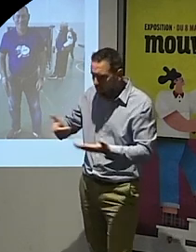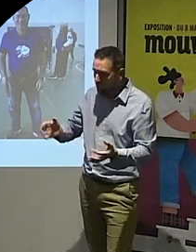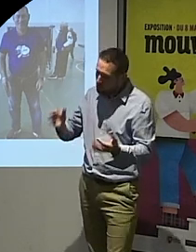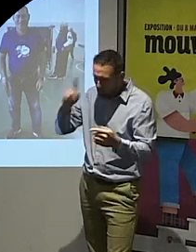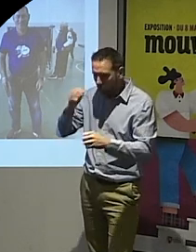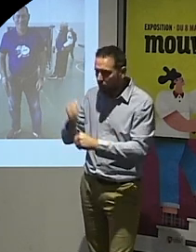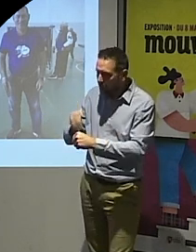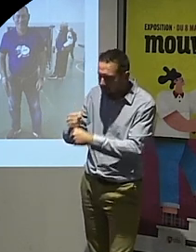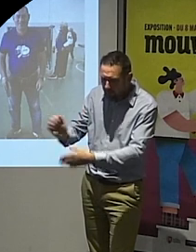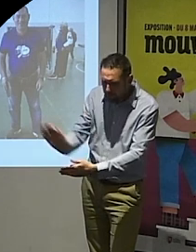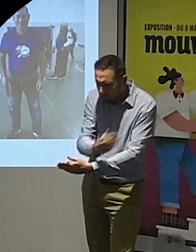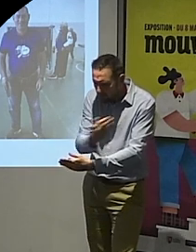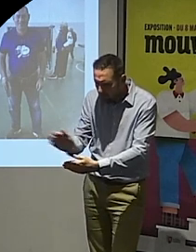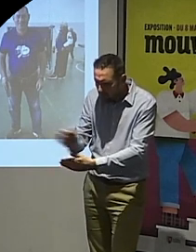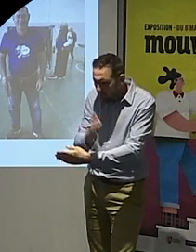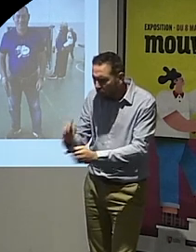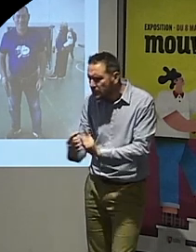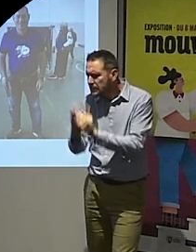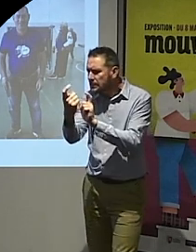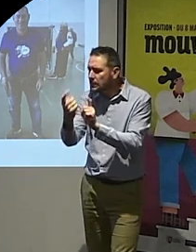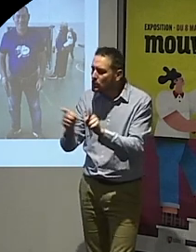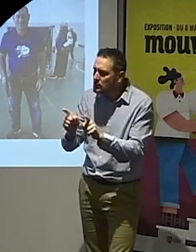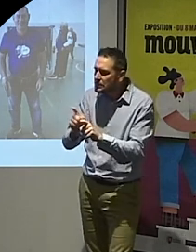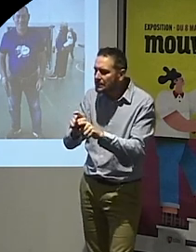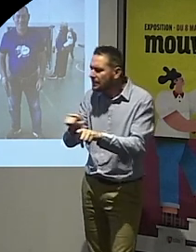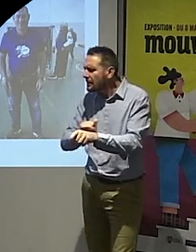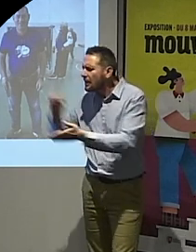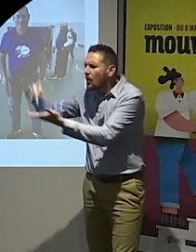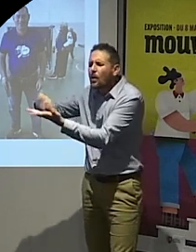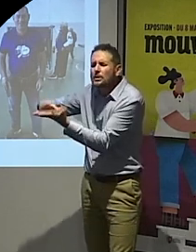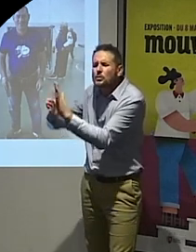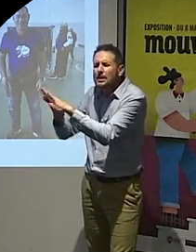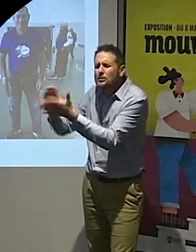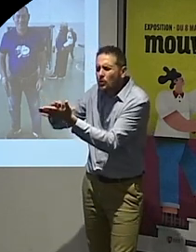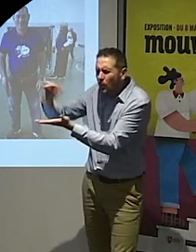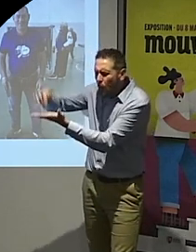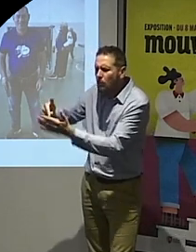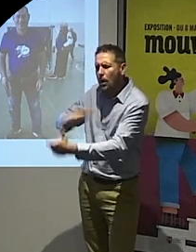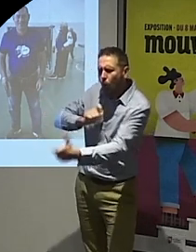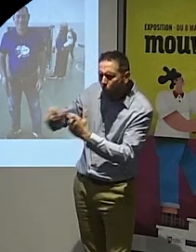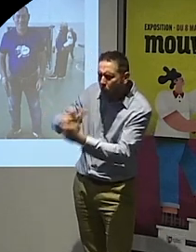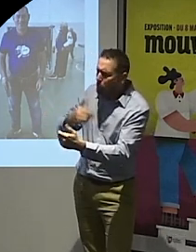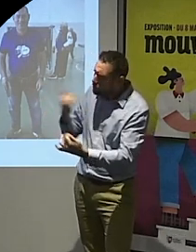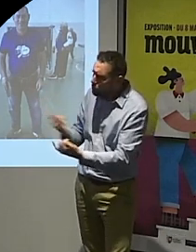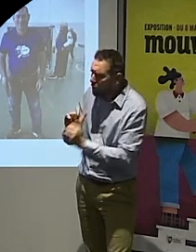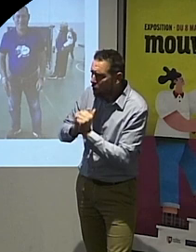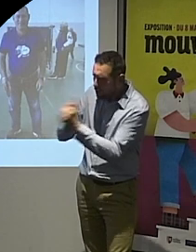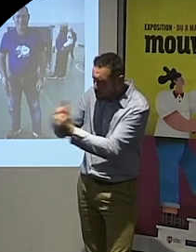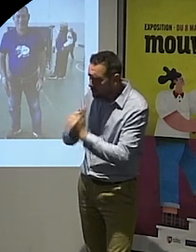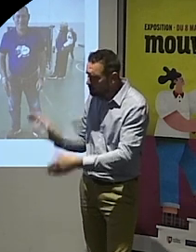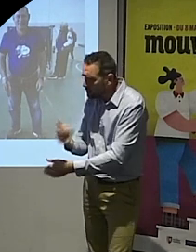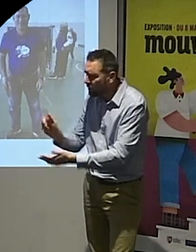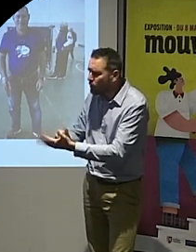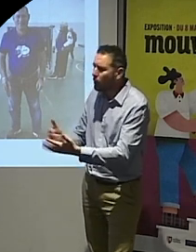peu de jouer un peu avec les copains du logis. D'accord. Est-ce que tu as fait des compétitions? Ouais, j'ai